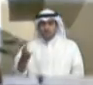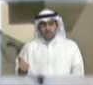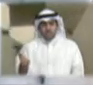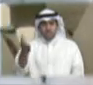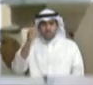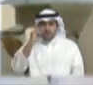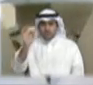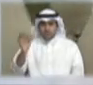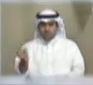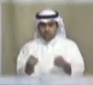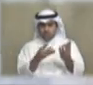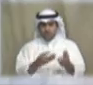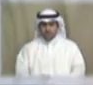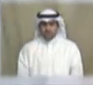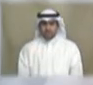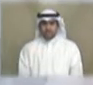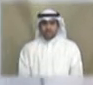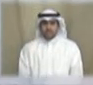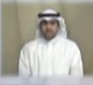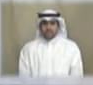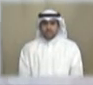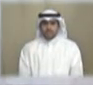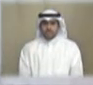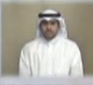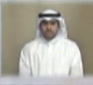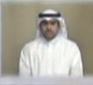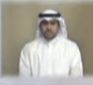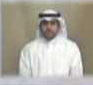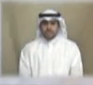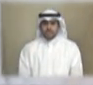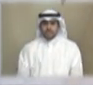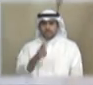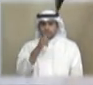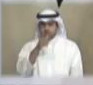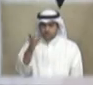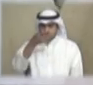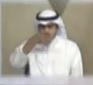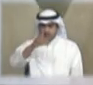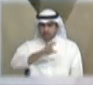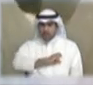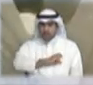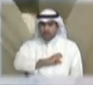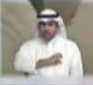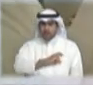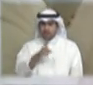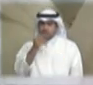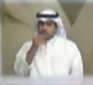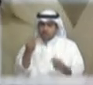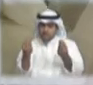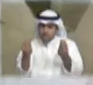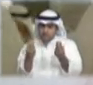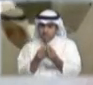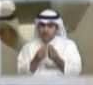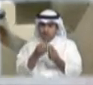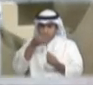حقه. وأنا الحقيقة شهادتي بالراحل الكبير شهادة مجروحة، لأنني عاصرت هذا